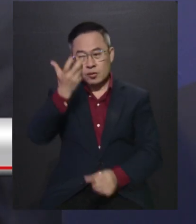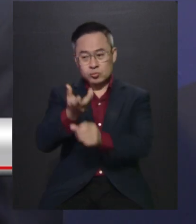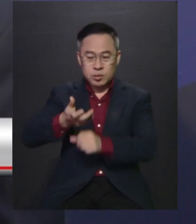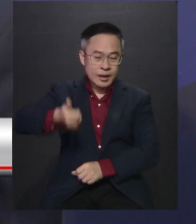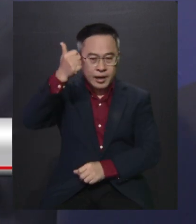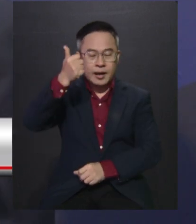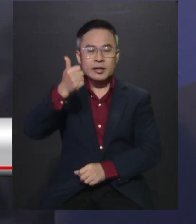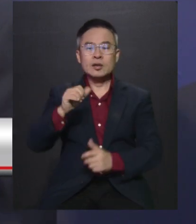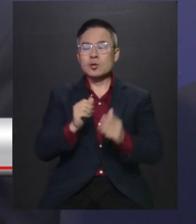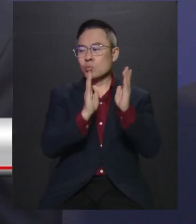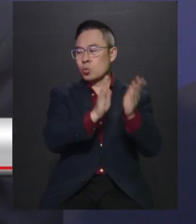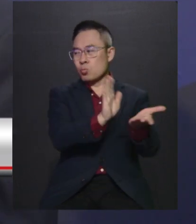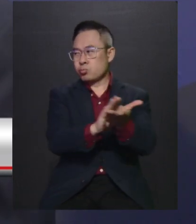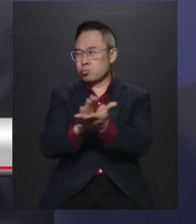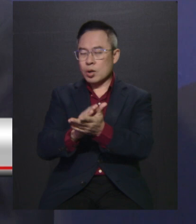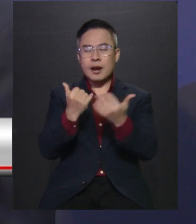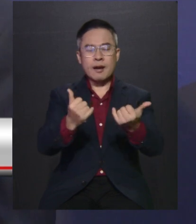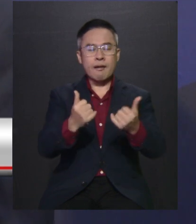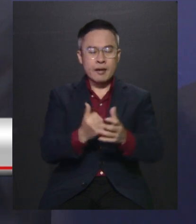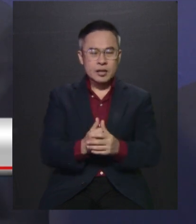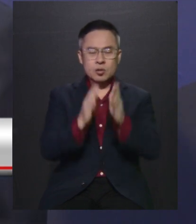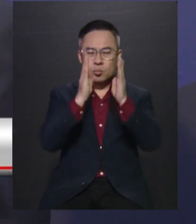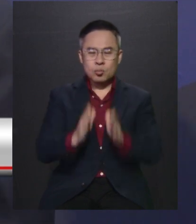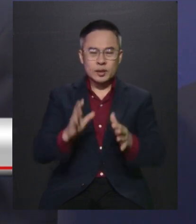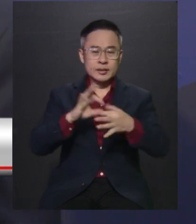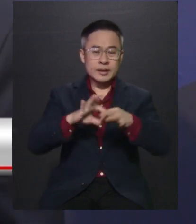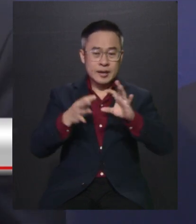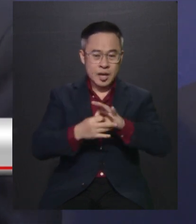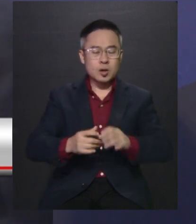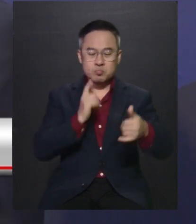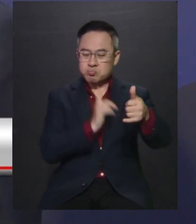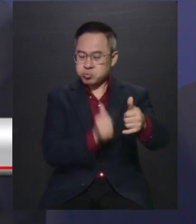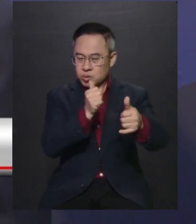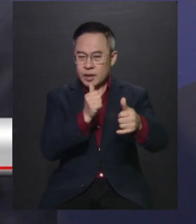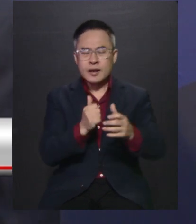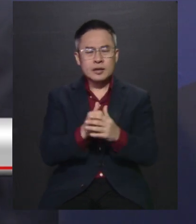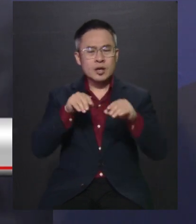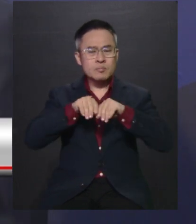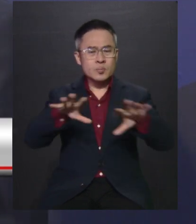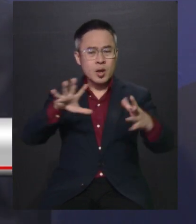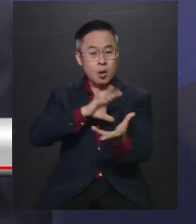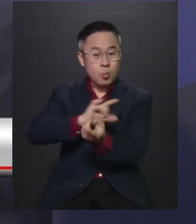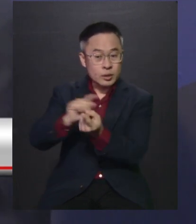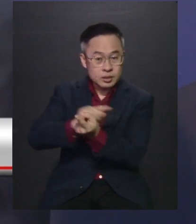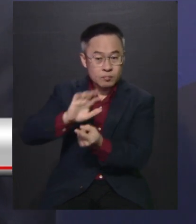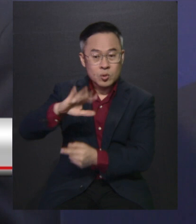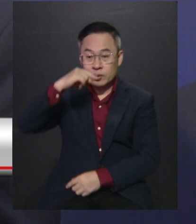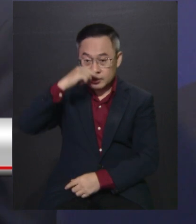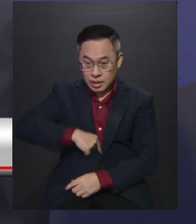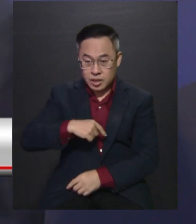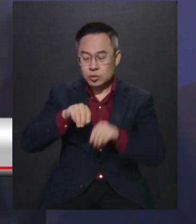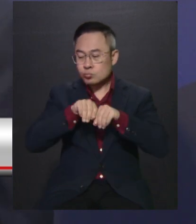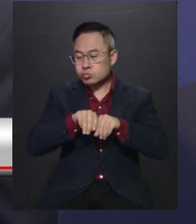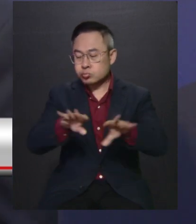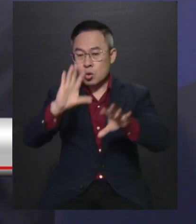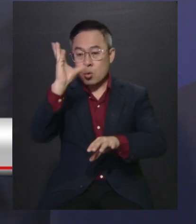ะครับทั้งในแง่ของผลการแข่งขันและพฤติกรรมการเผยแพร่วัฒนธรรมประเพณีไทยให้เป็นที่ประจักษ์ทั่วโลกนะครับก็ในโอกา